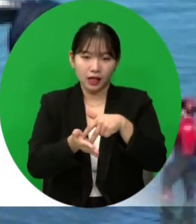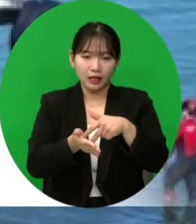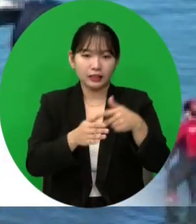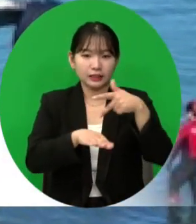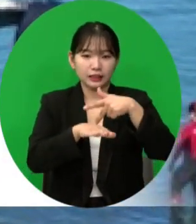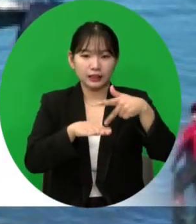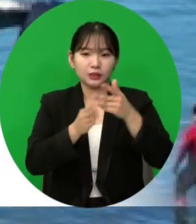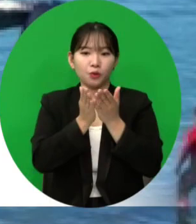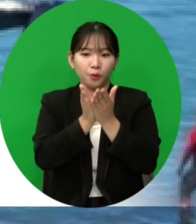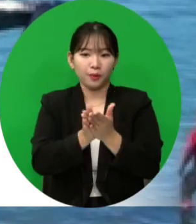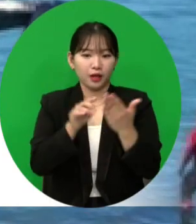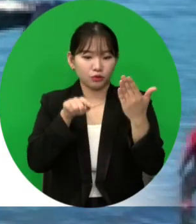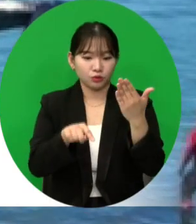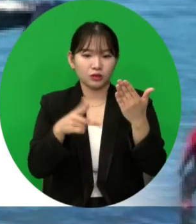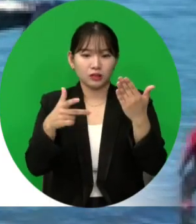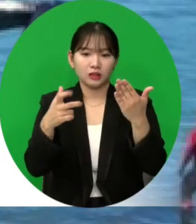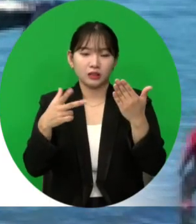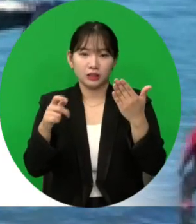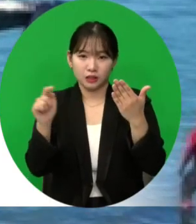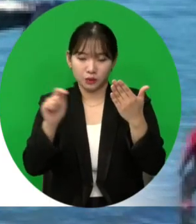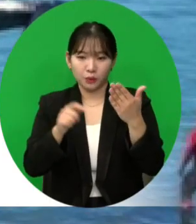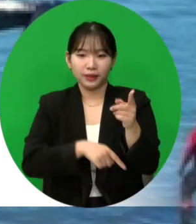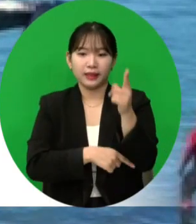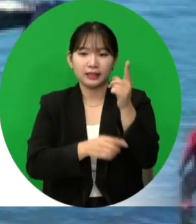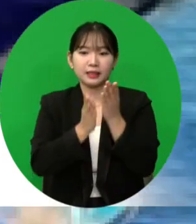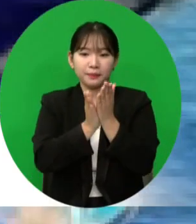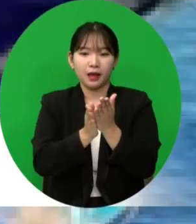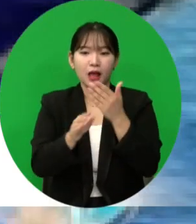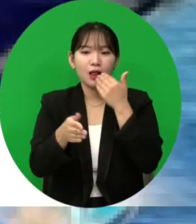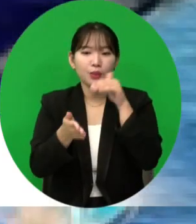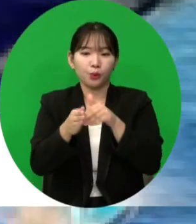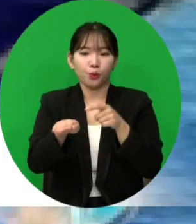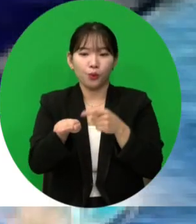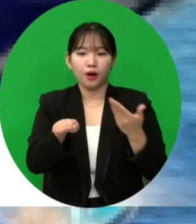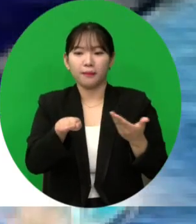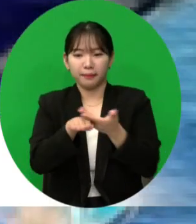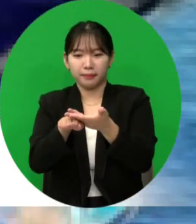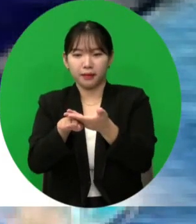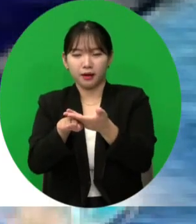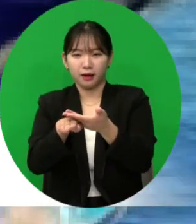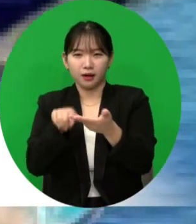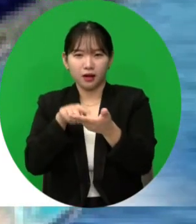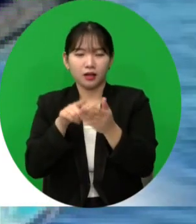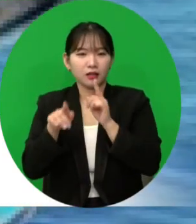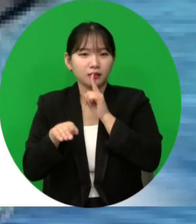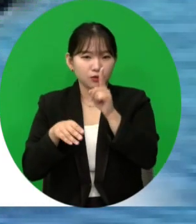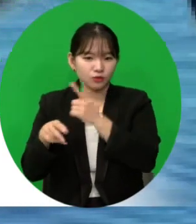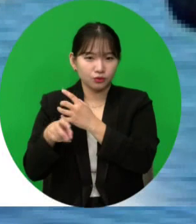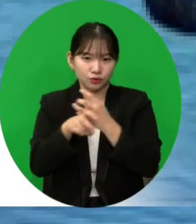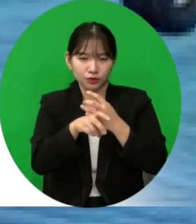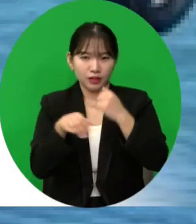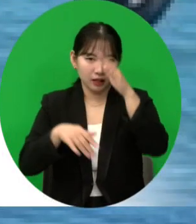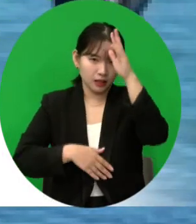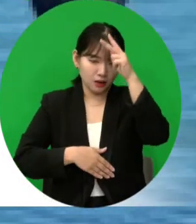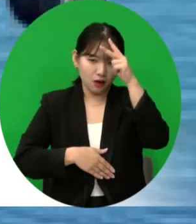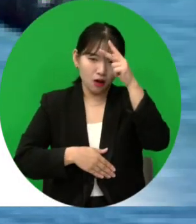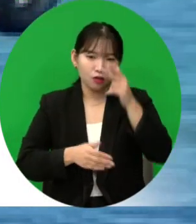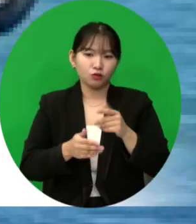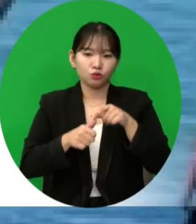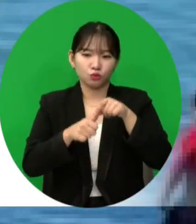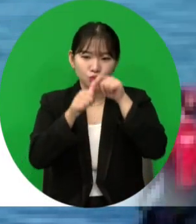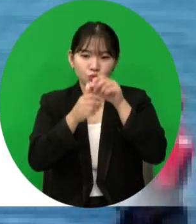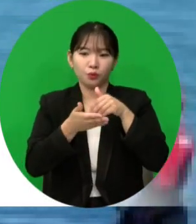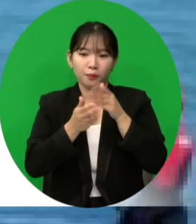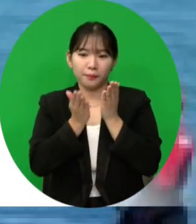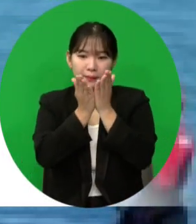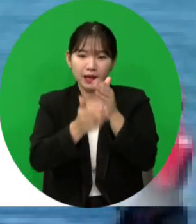진도선적 9.77톤급 낚시어선에 좌초됐습니다 신고를 받은 해경은 연한 구조정 등을 사고 현장에